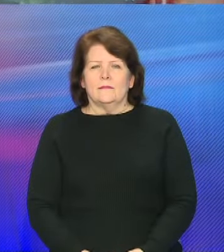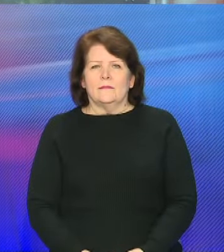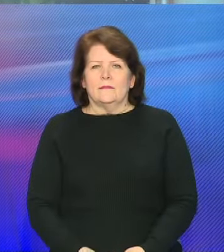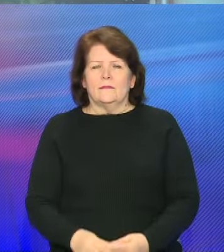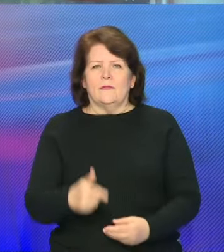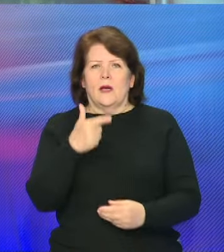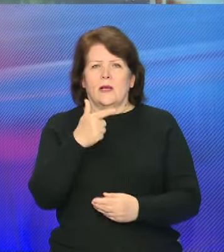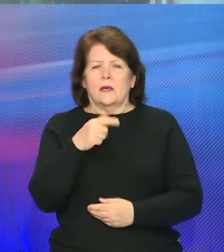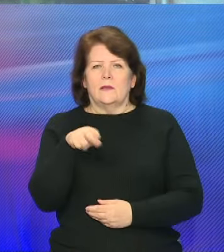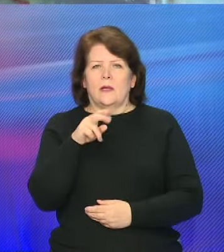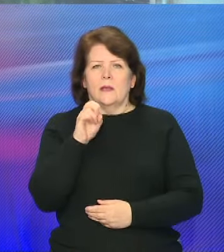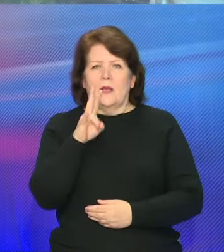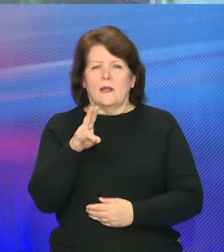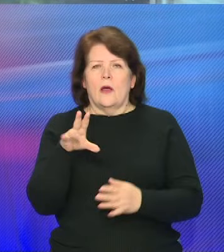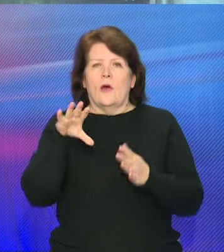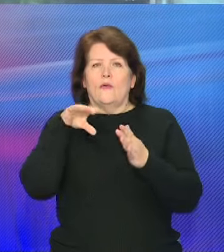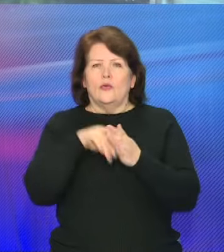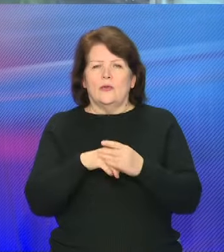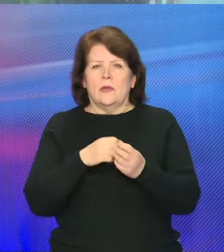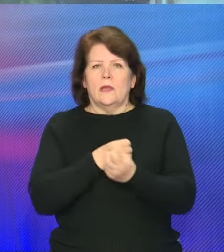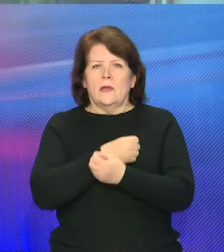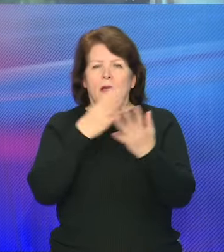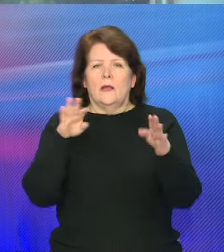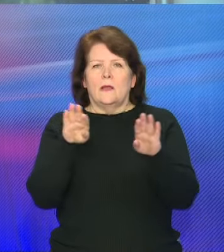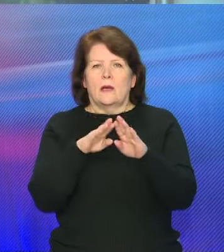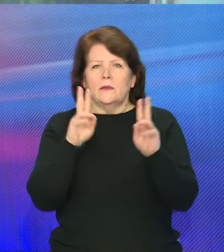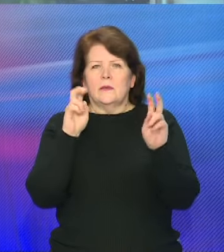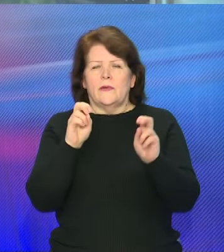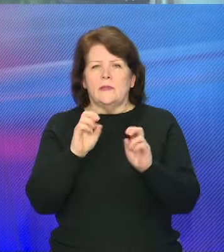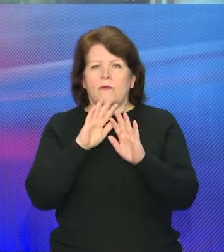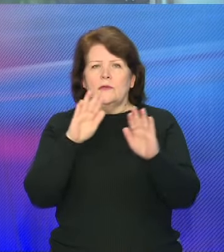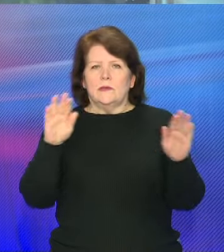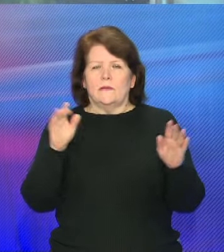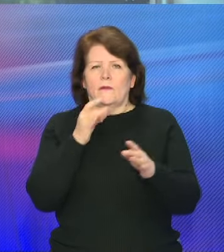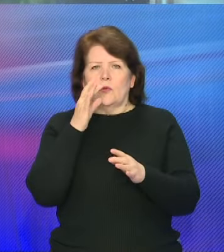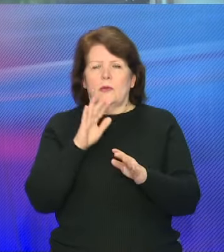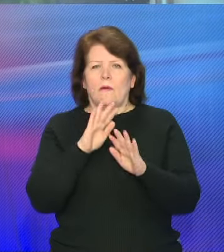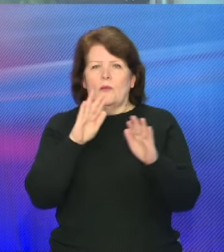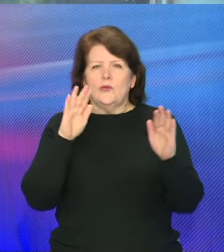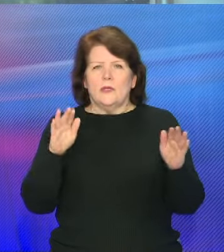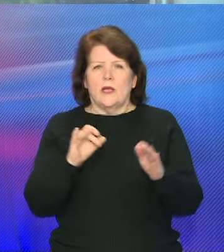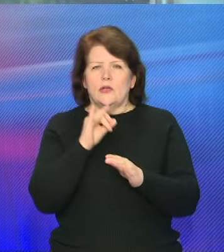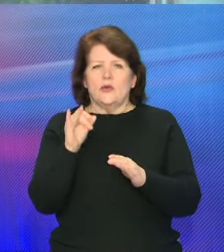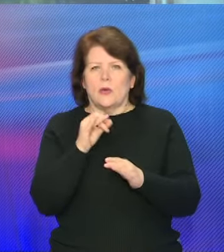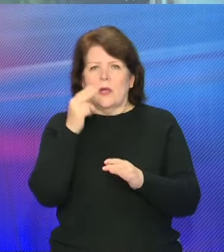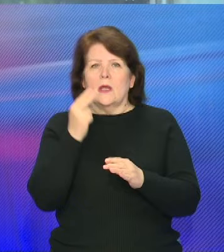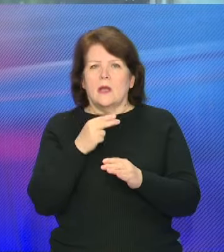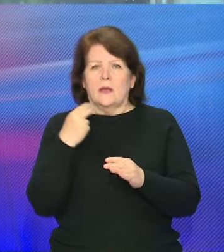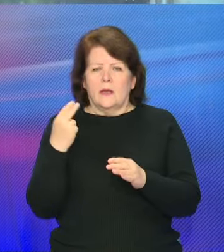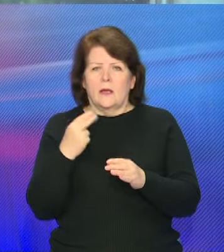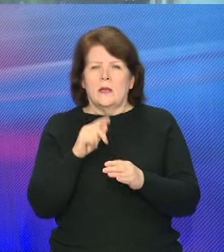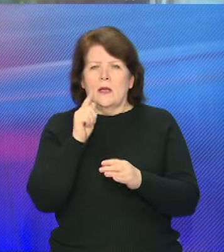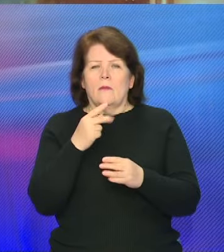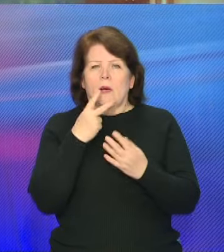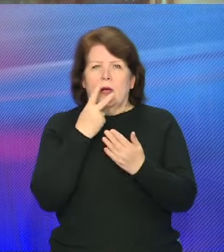Грегор Даніліан «Внутреннее светло» – так называется выстава, которая открылась у Гродні у музее истории религии. На ней экспонуются